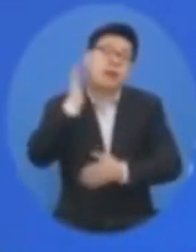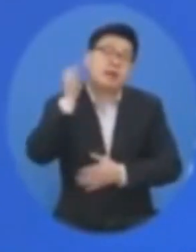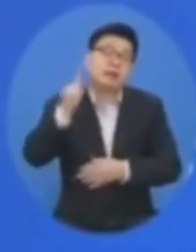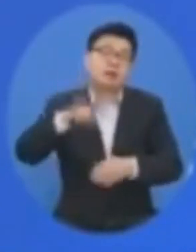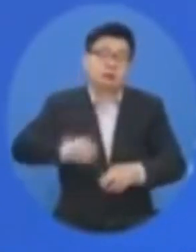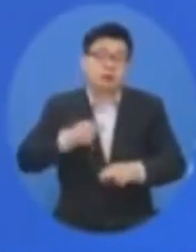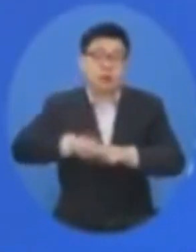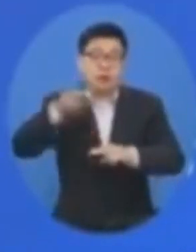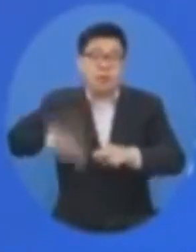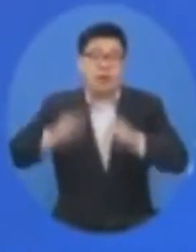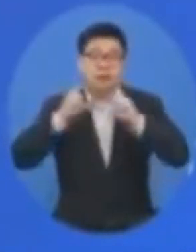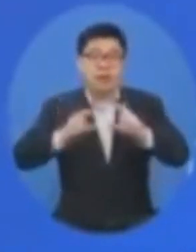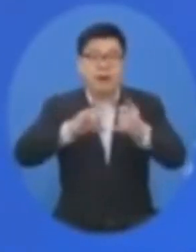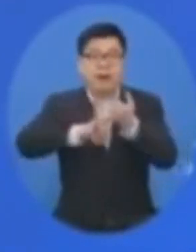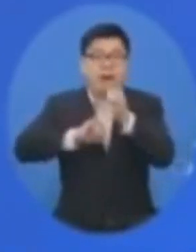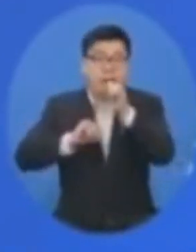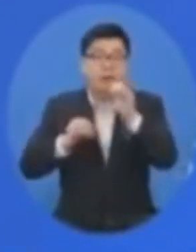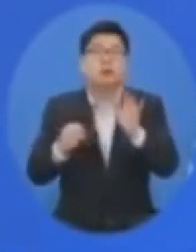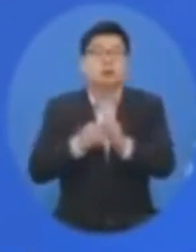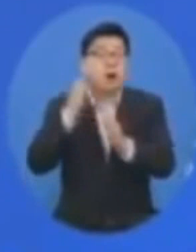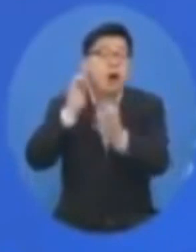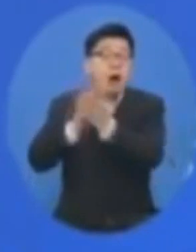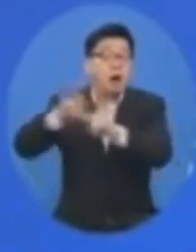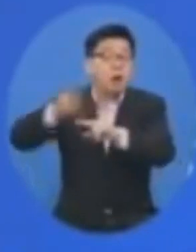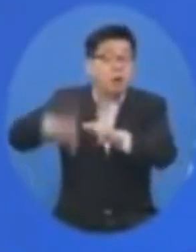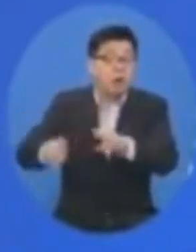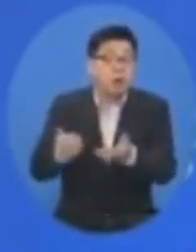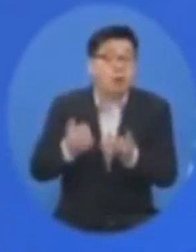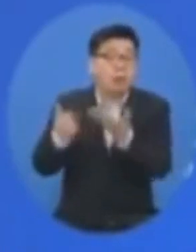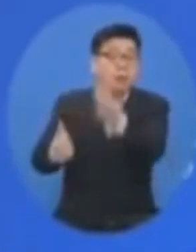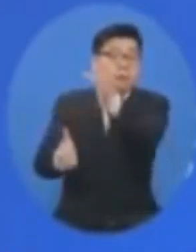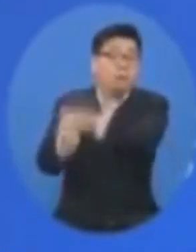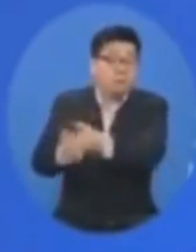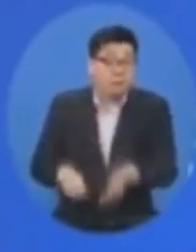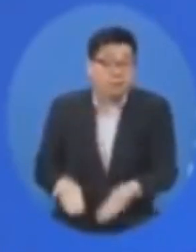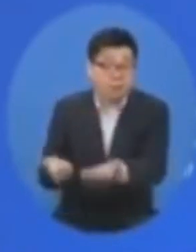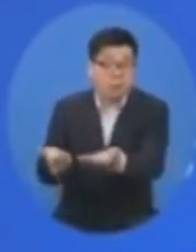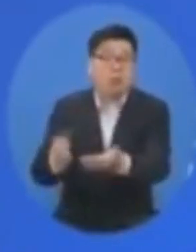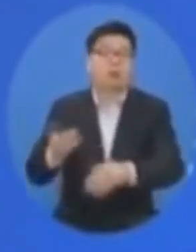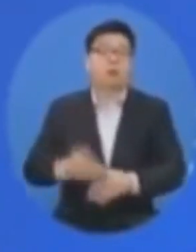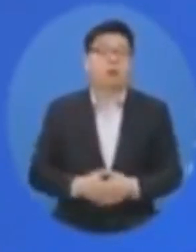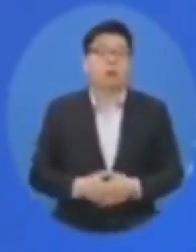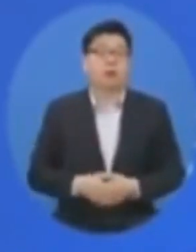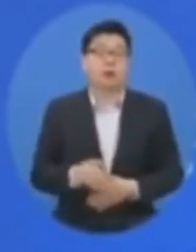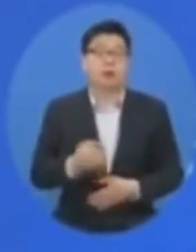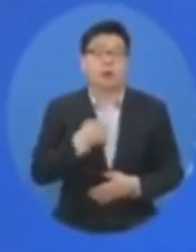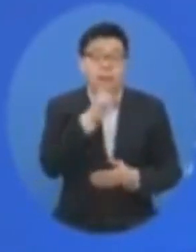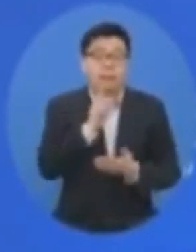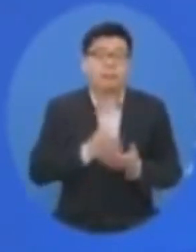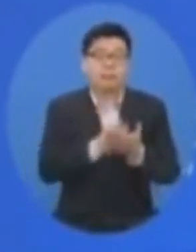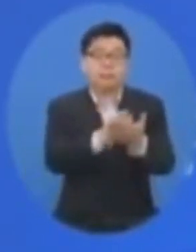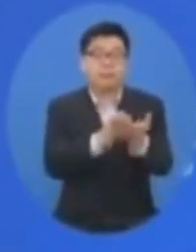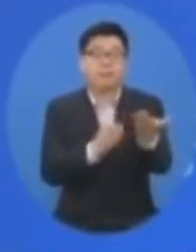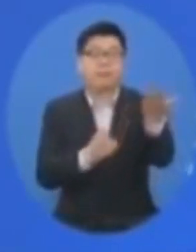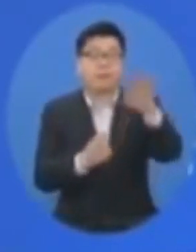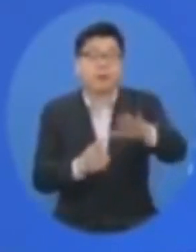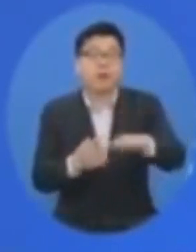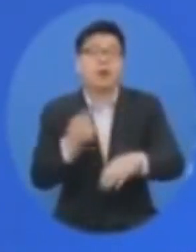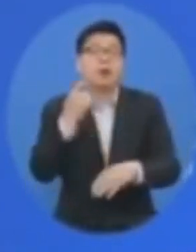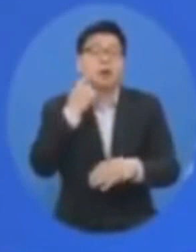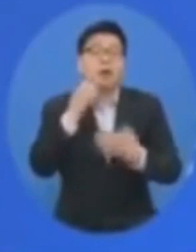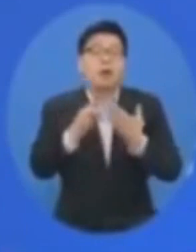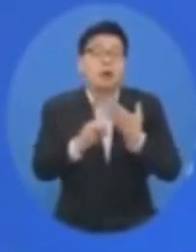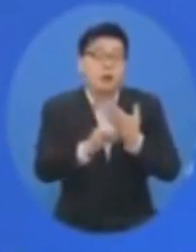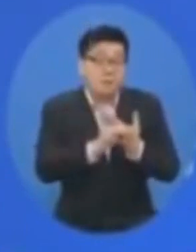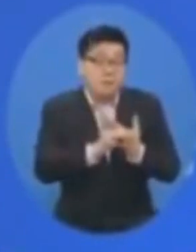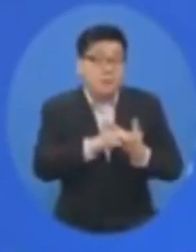했으니 스스로 물러나게 하자. 그렇게 제안을 했습니다. 그렇게 제안을 했는데 만약 제가